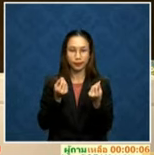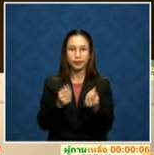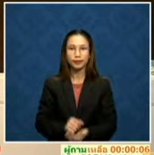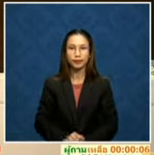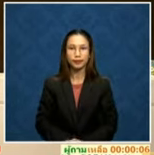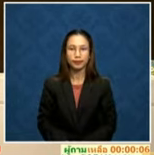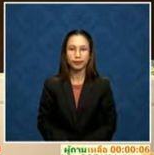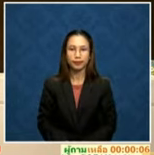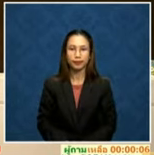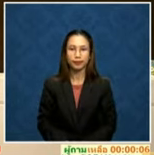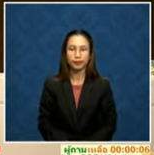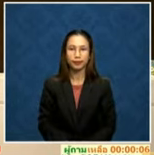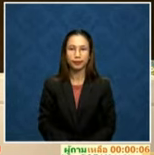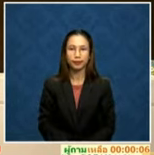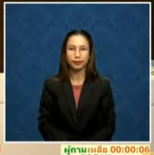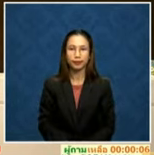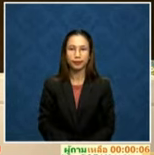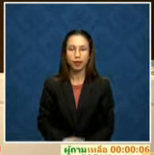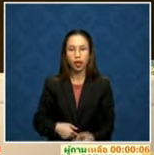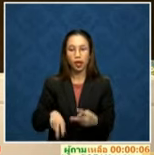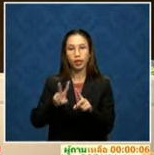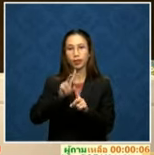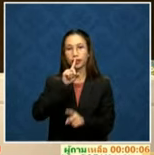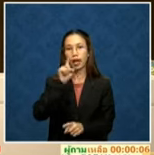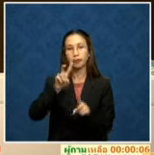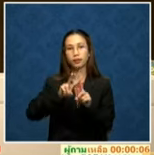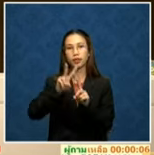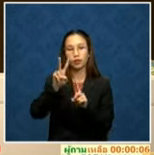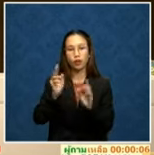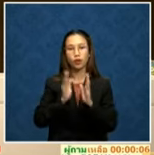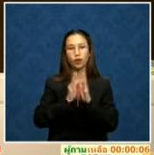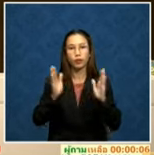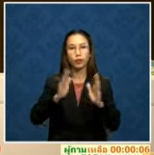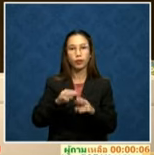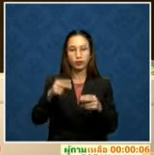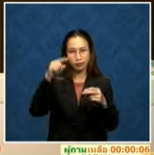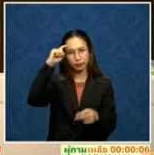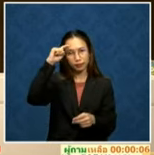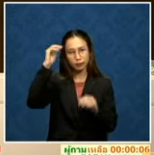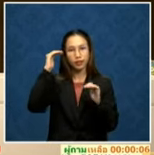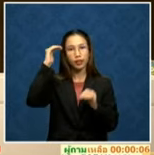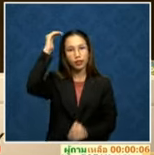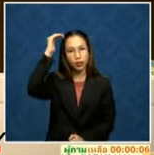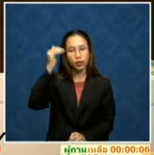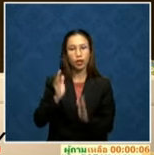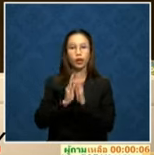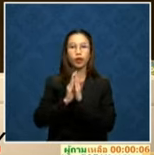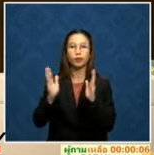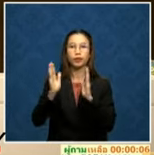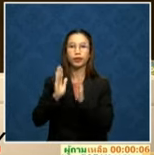ด้วัจจาที่ 2 นะครับขบคุณต่อนนิงติ และคุณสรกันดาท จำสุกุครับ